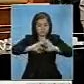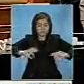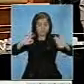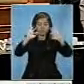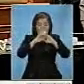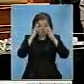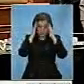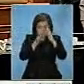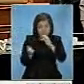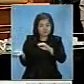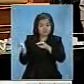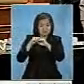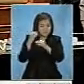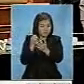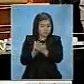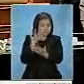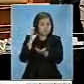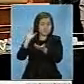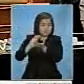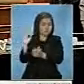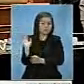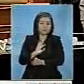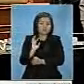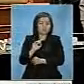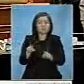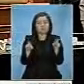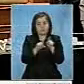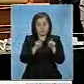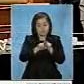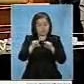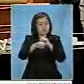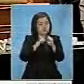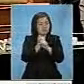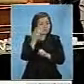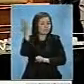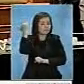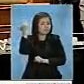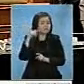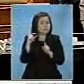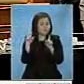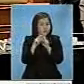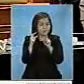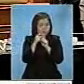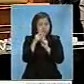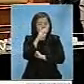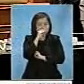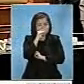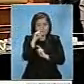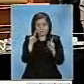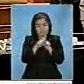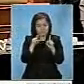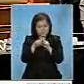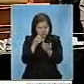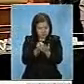บประมาณที่สูงผิดปกติและความจริงในปีที่แล้วซึ่งผมก็จำได้ว่ามีถ้อยคำในลักษณะนี้นะครับว่าสูงที่สุดเป็นประวัติ